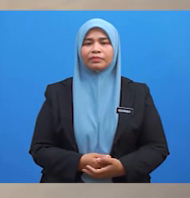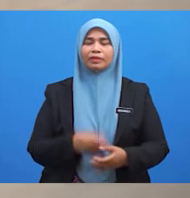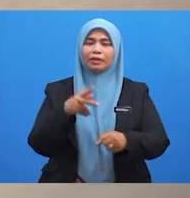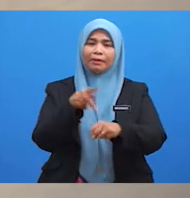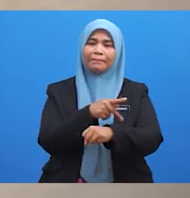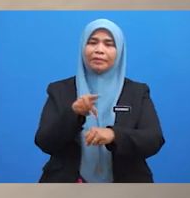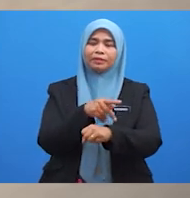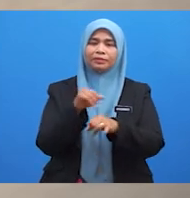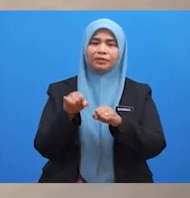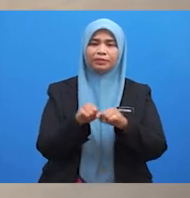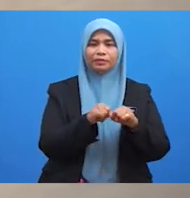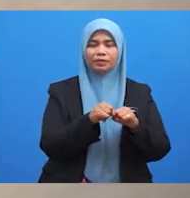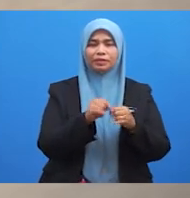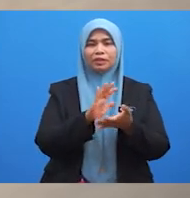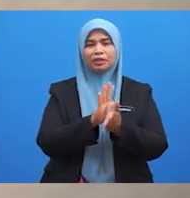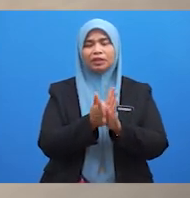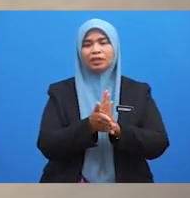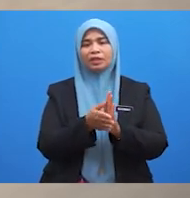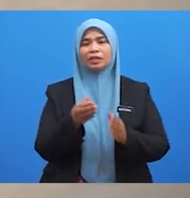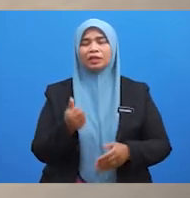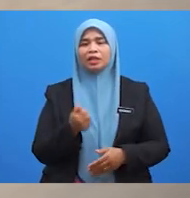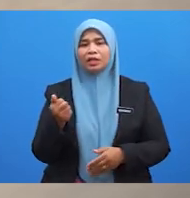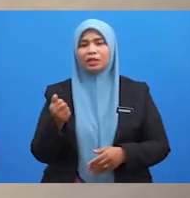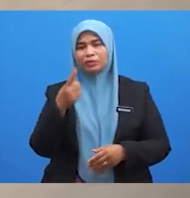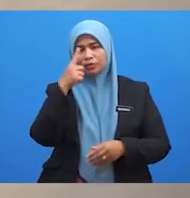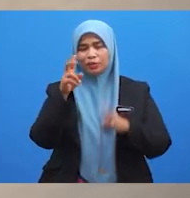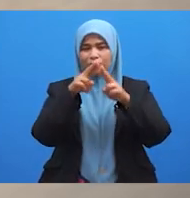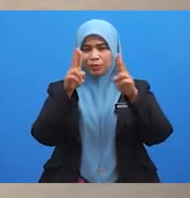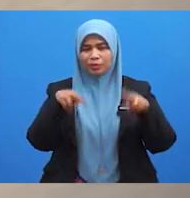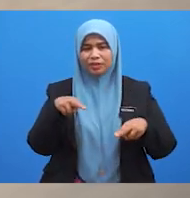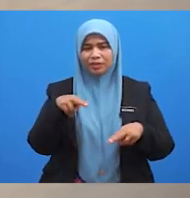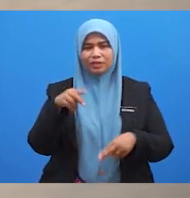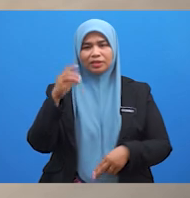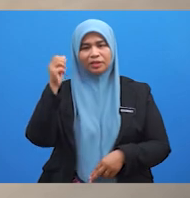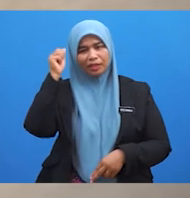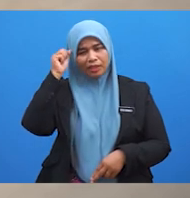Pantun juga dijadikan alat menguji ketajaman akal.